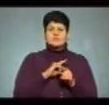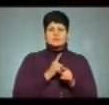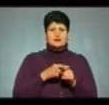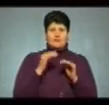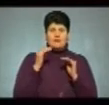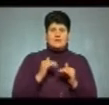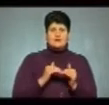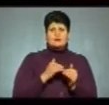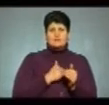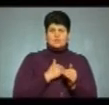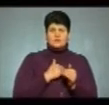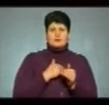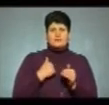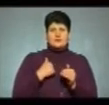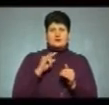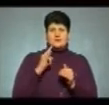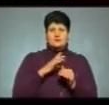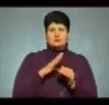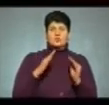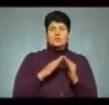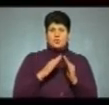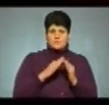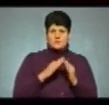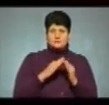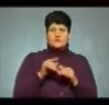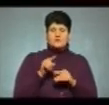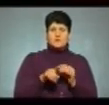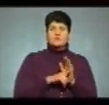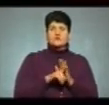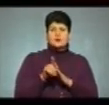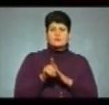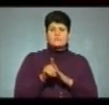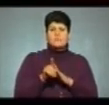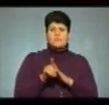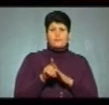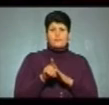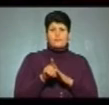температура, цілий день моя мала була вдома, вона почала